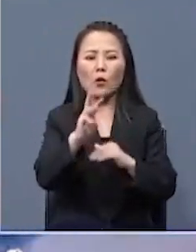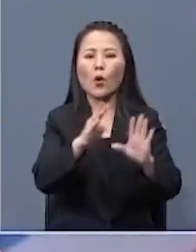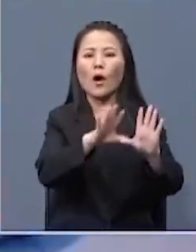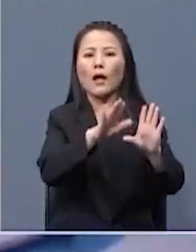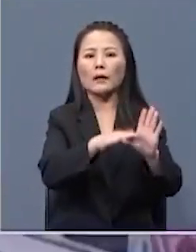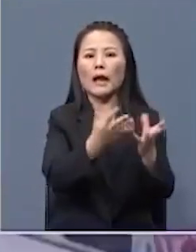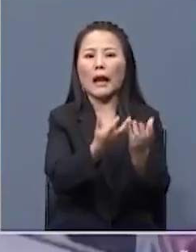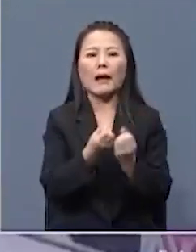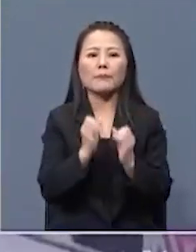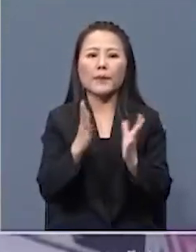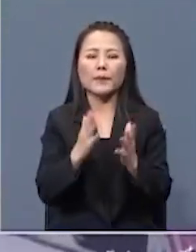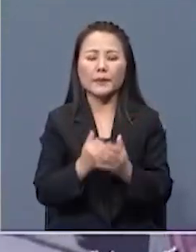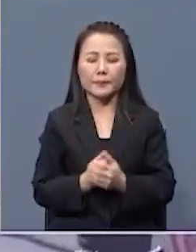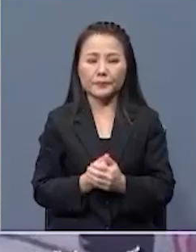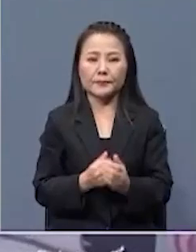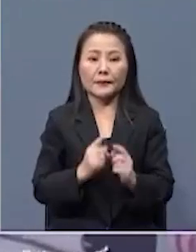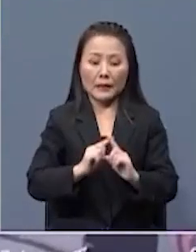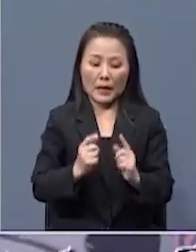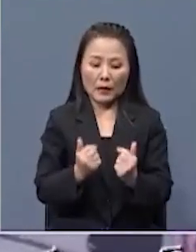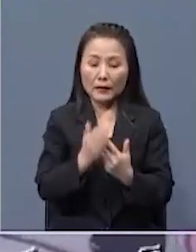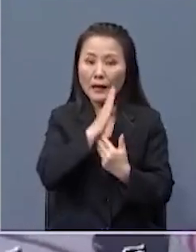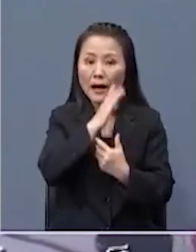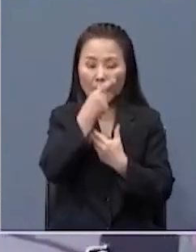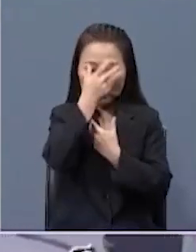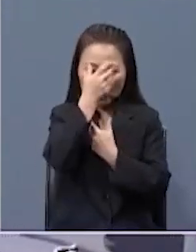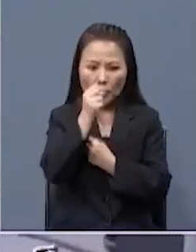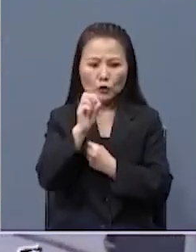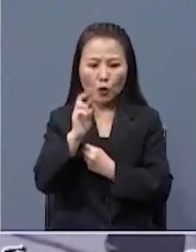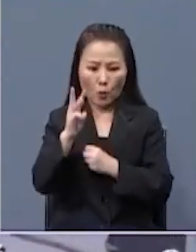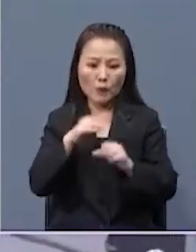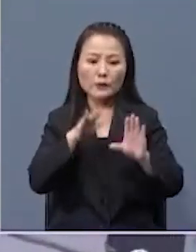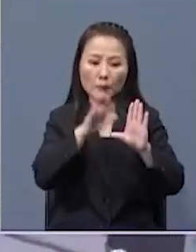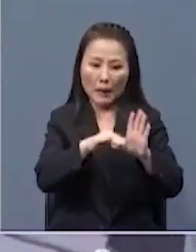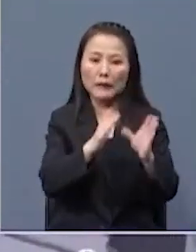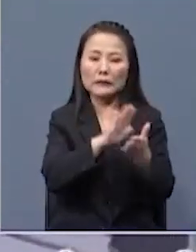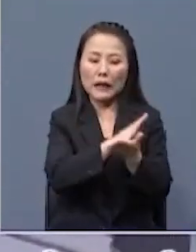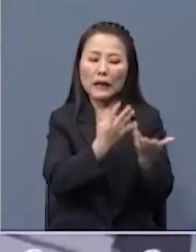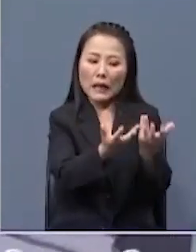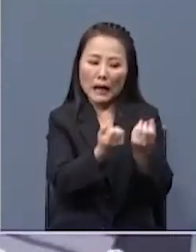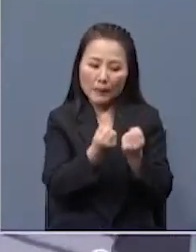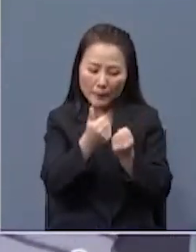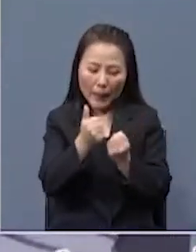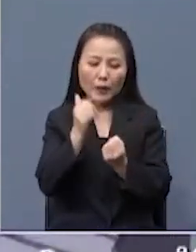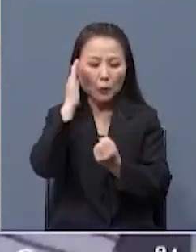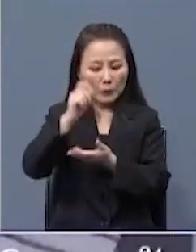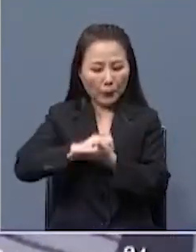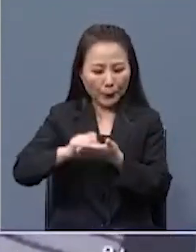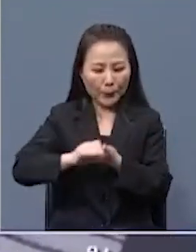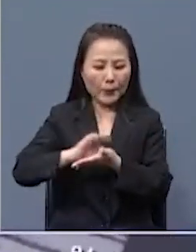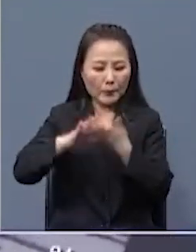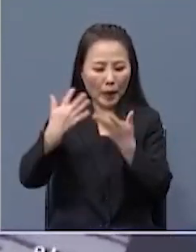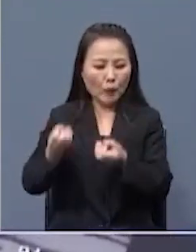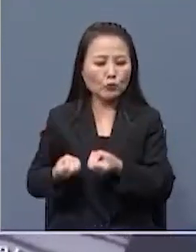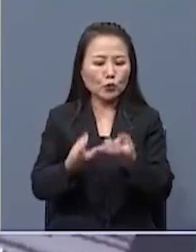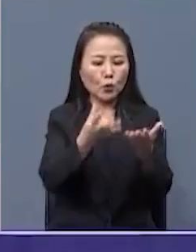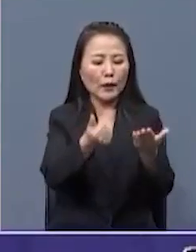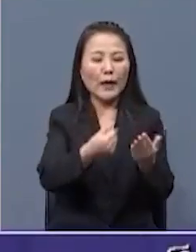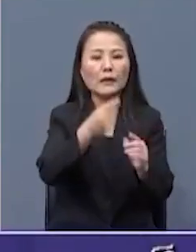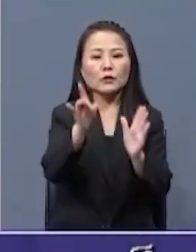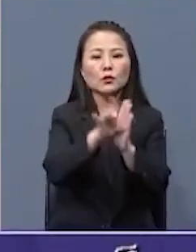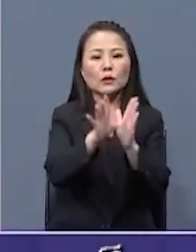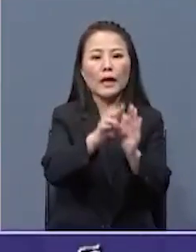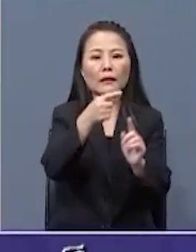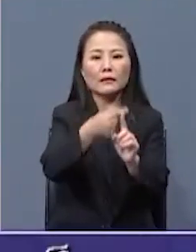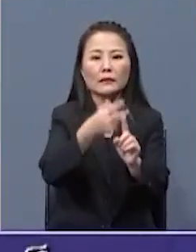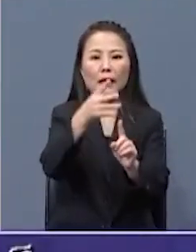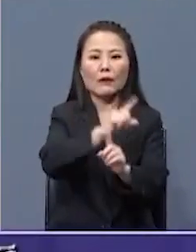มัครสวเลยนะครับแต่ไหนก็ตามนะครับผู้ที่สนใจก็ยังสามารถมาขอรับเอกสารแล้วก็ยื่นใบสมัครสวได้จนถึงวันที่24พฤษภา